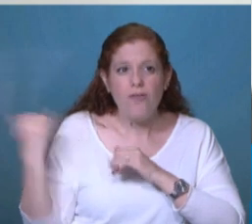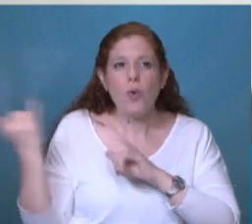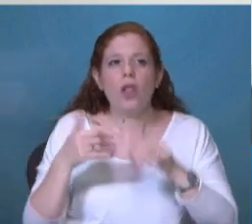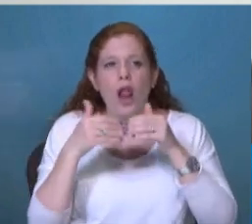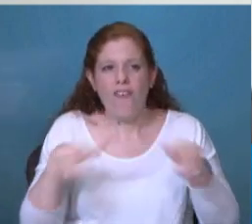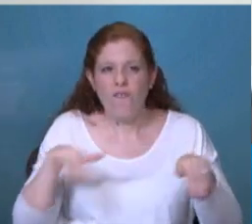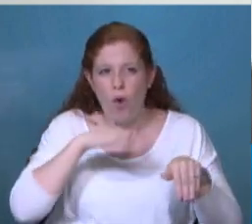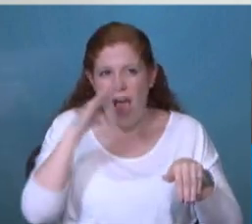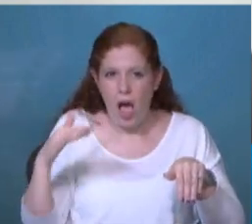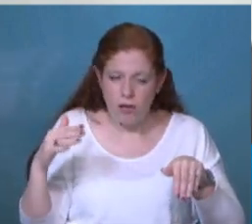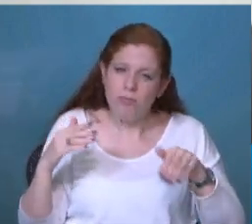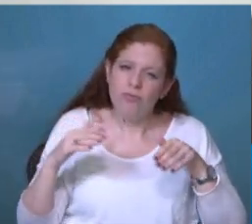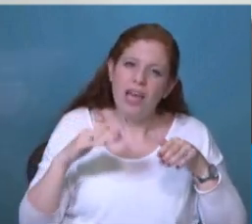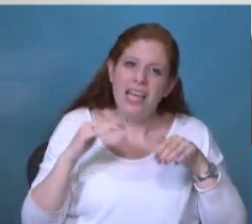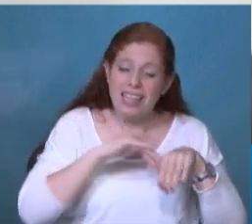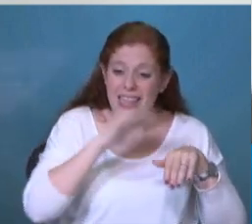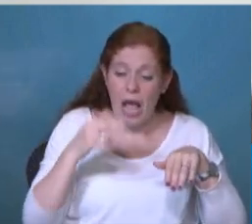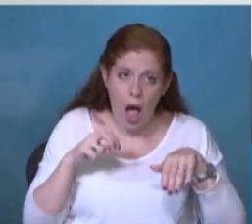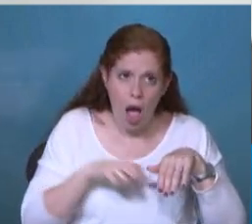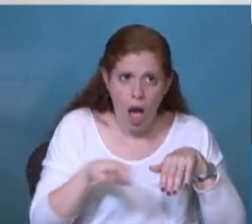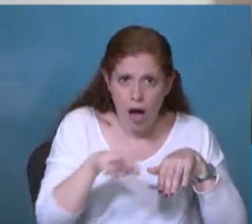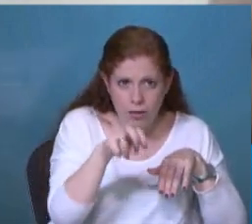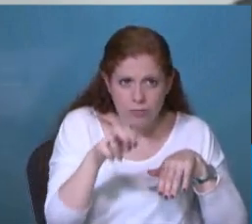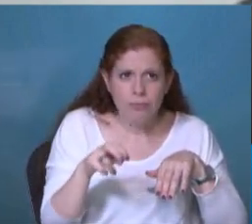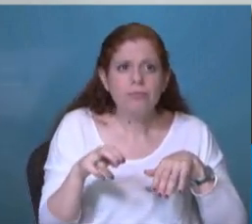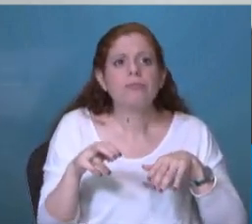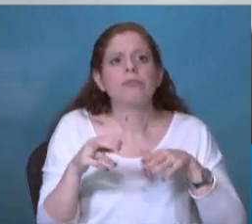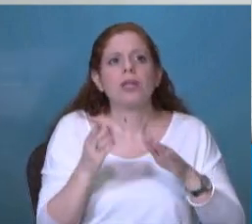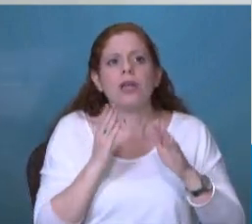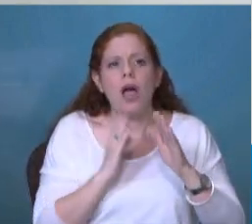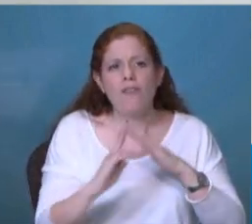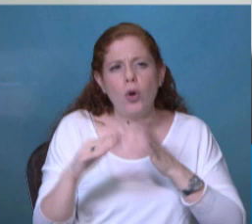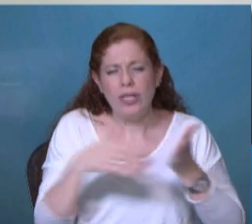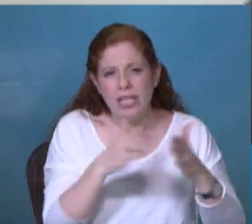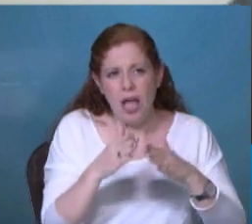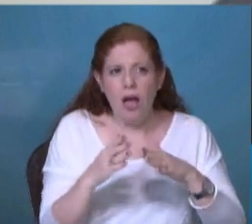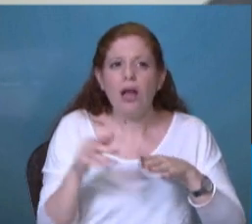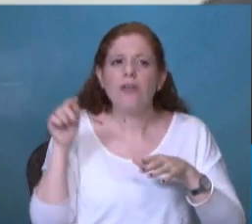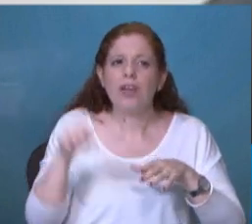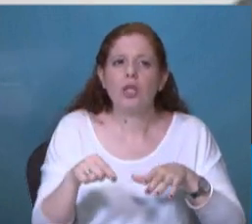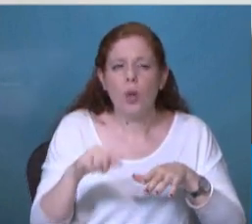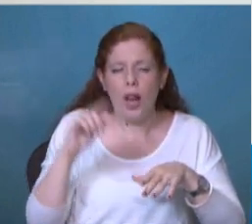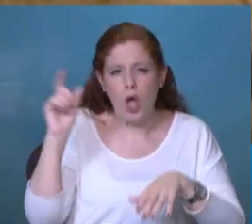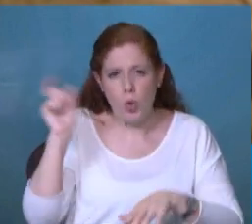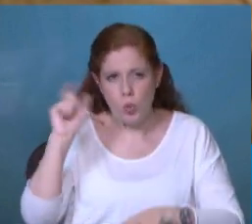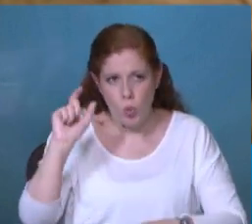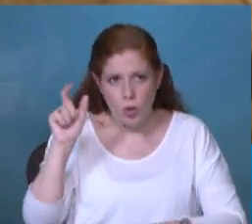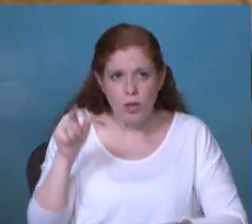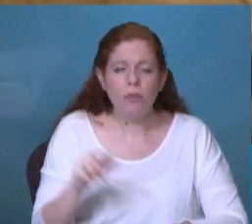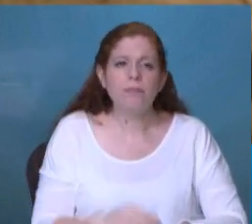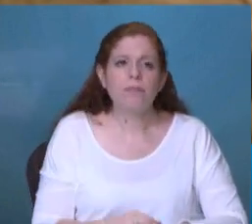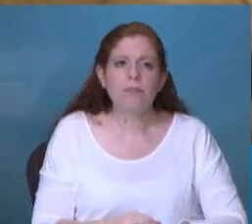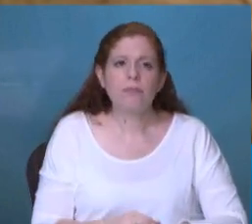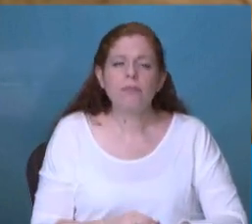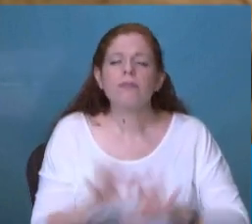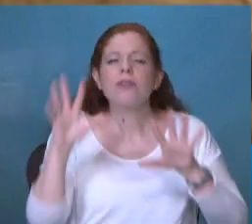the mountain, and we walking in the mountain, past the river, and go to Yüksekova in the Turkey. באישון לילה